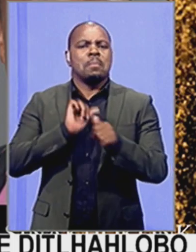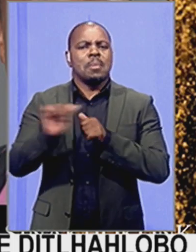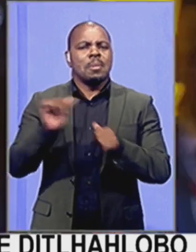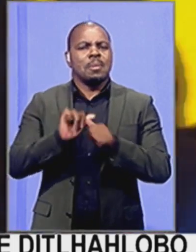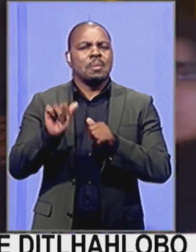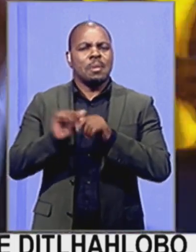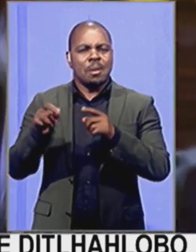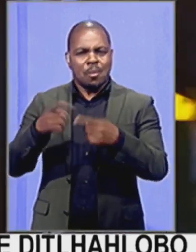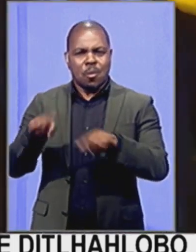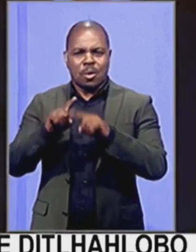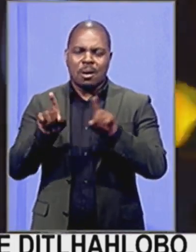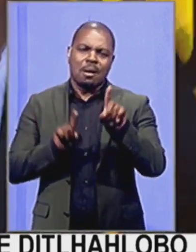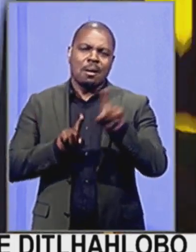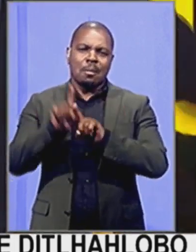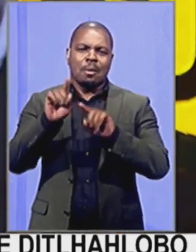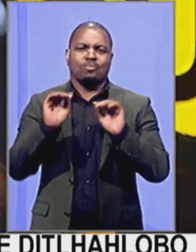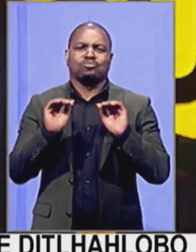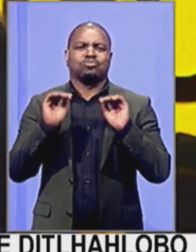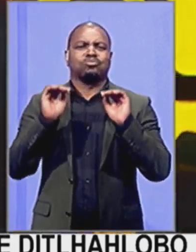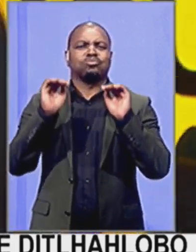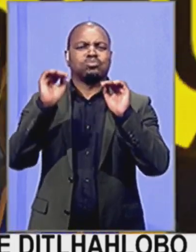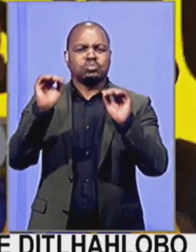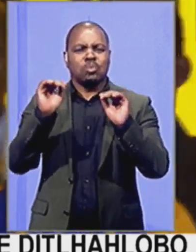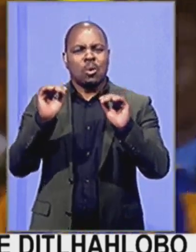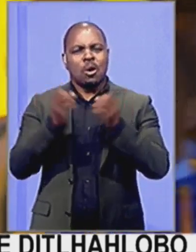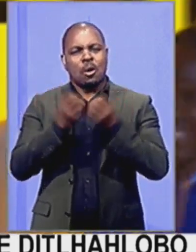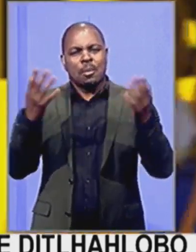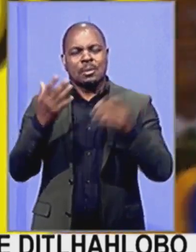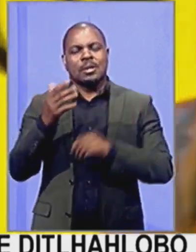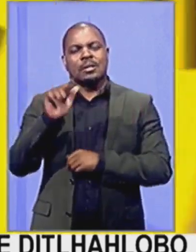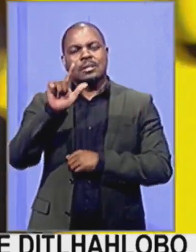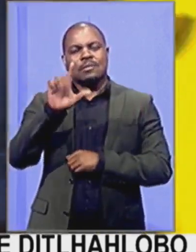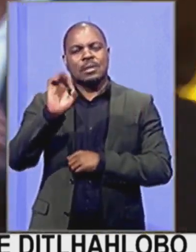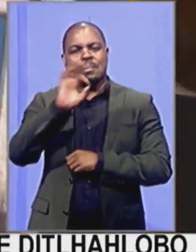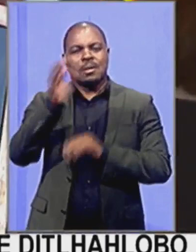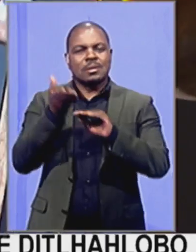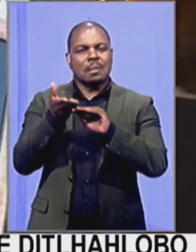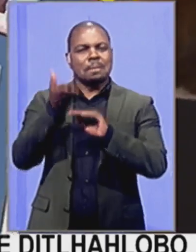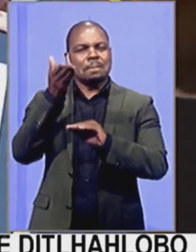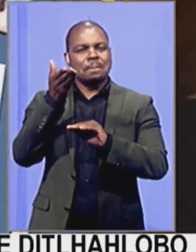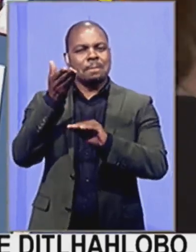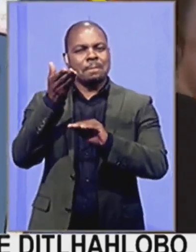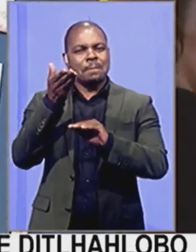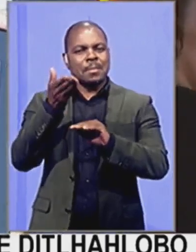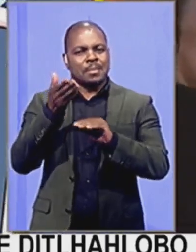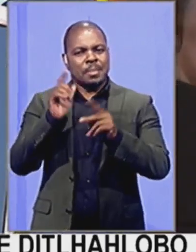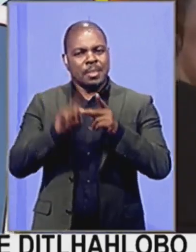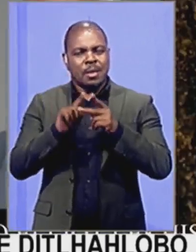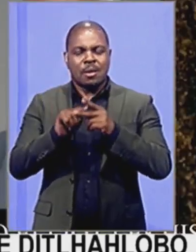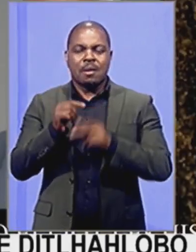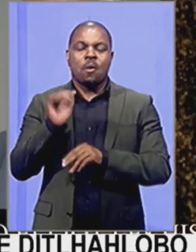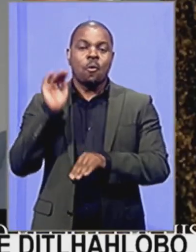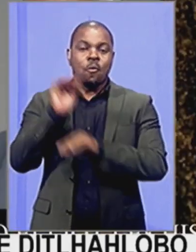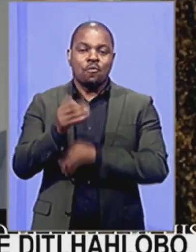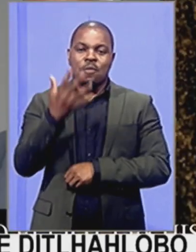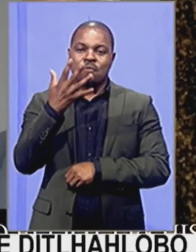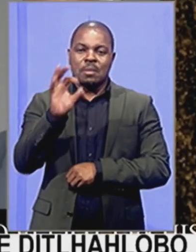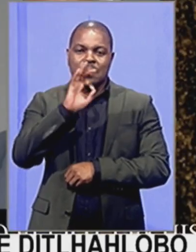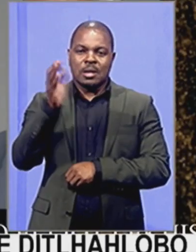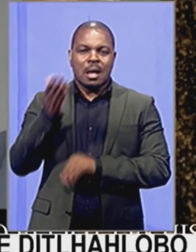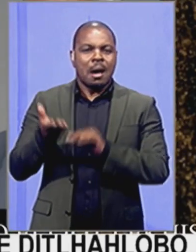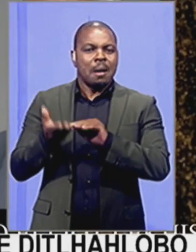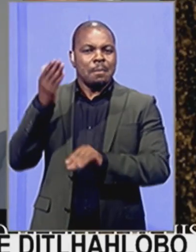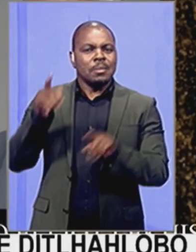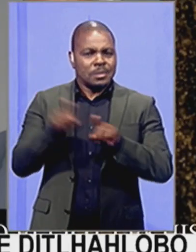ba kry-a pass rate yeo e fetang 70% ba improvile ka more than 5% re kole le ministera